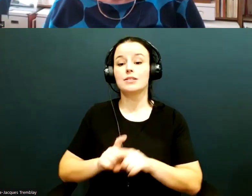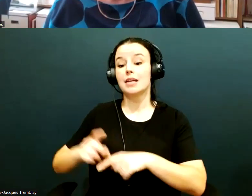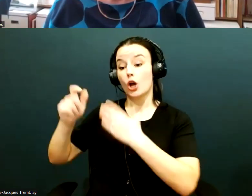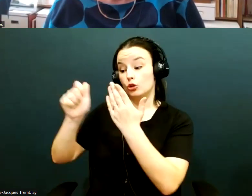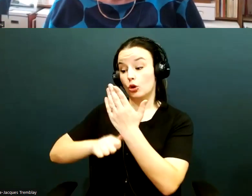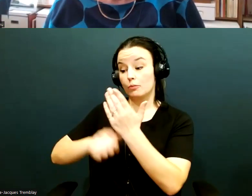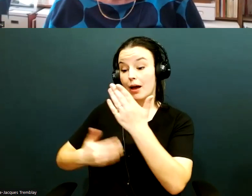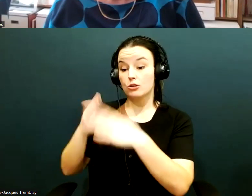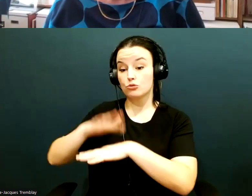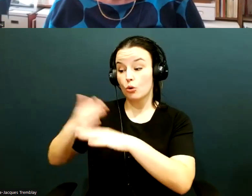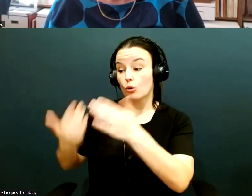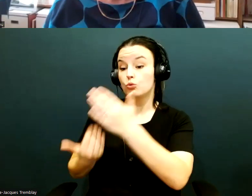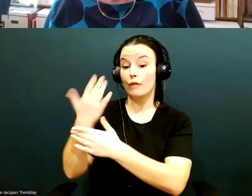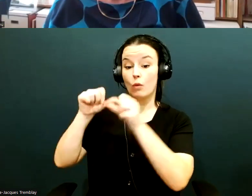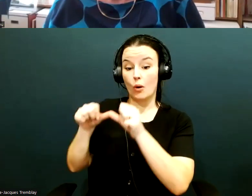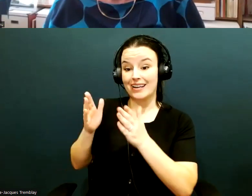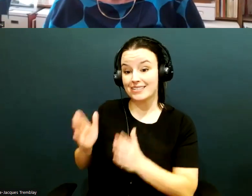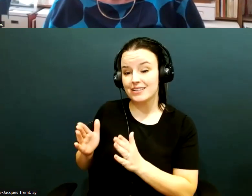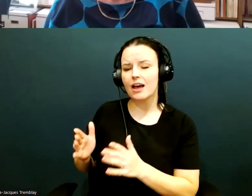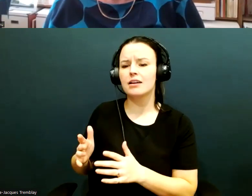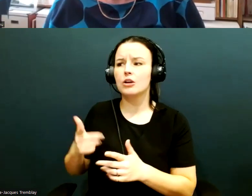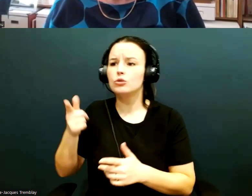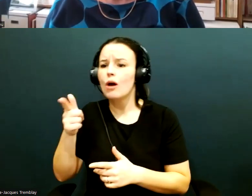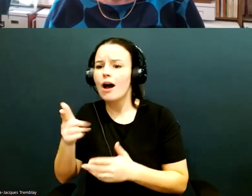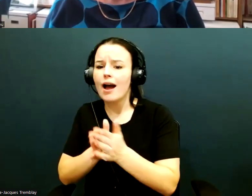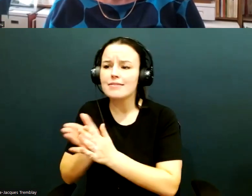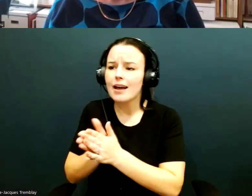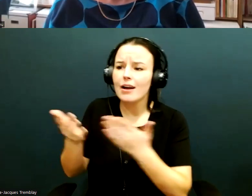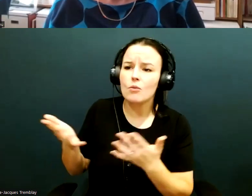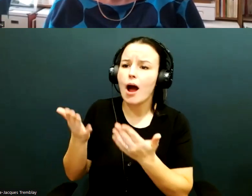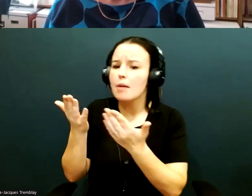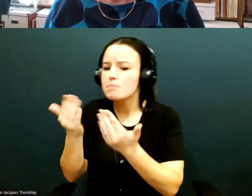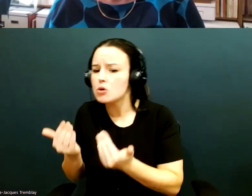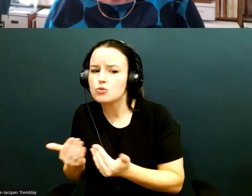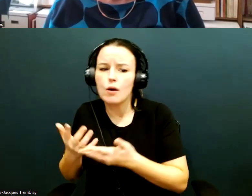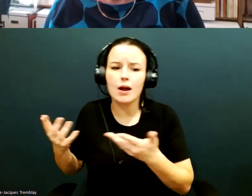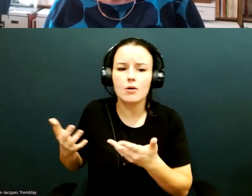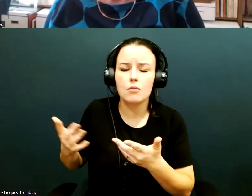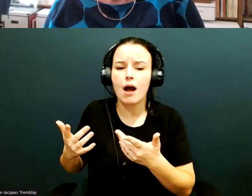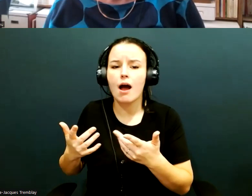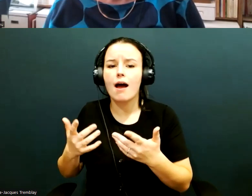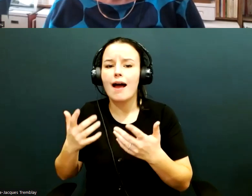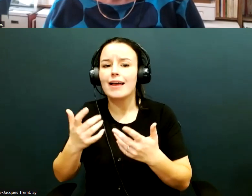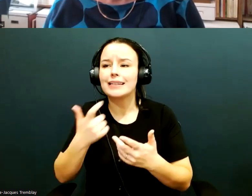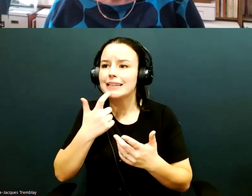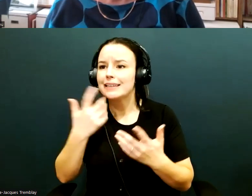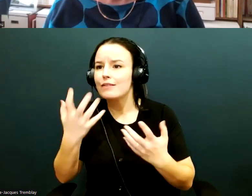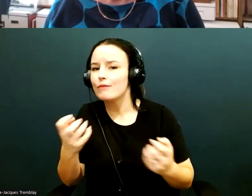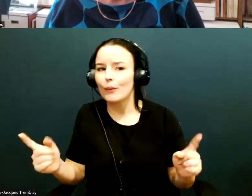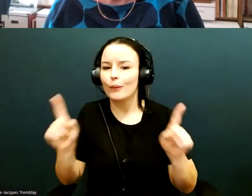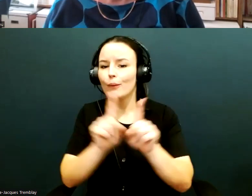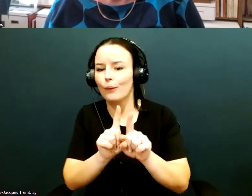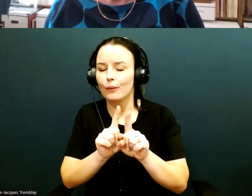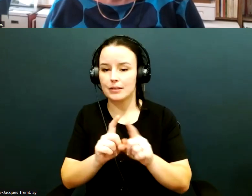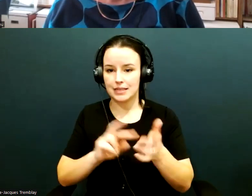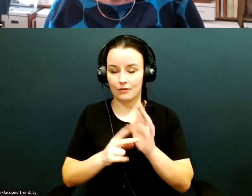nouveaux résidents. Donc, avec qui vous aimeriez être pairé, c'est quoi vos intérêts, c'est quoi vos besoins, etc. Donc, puis après ça, ben, la personne qui